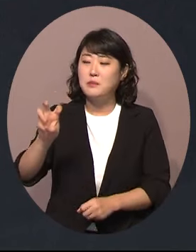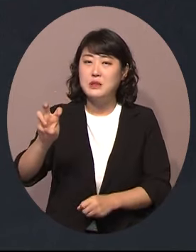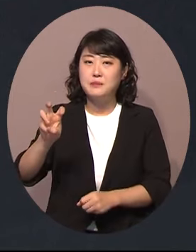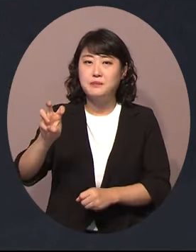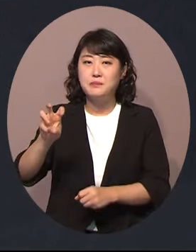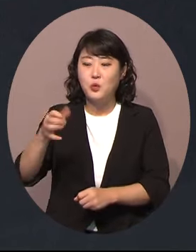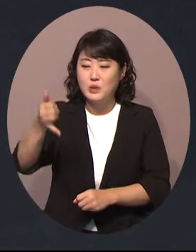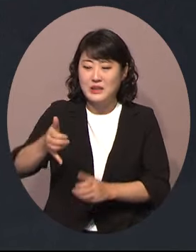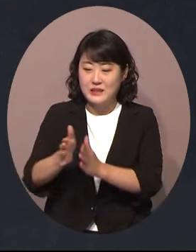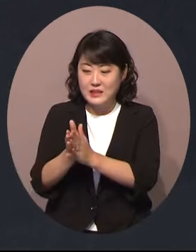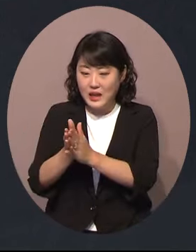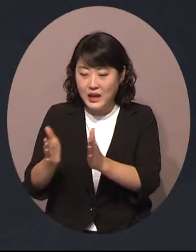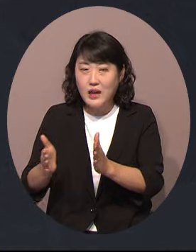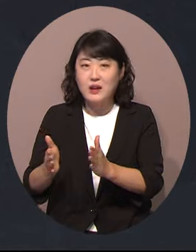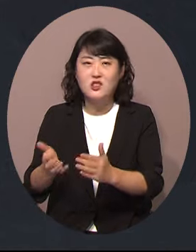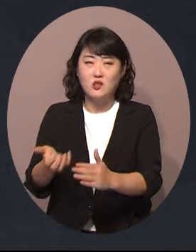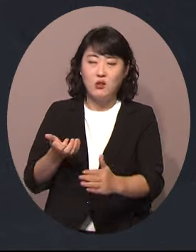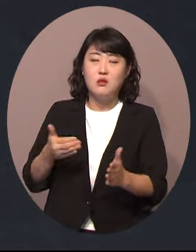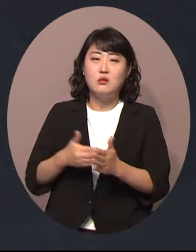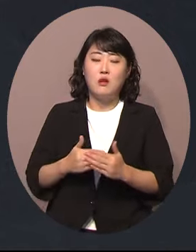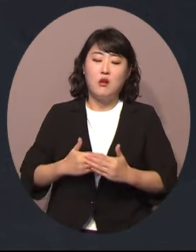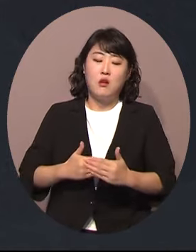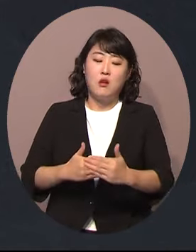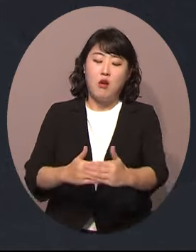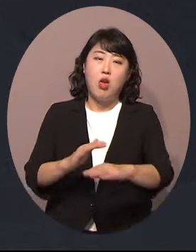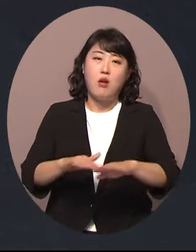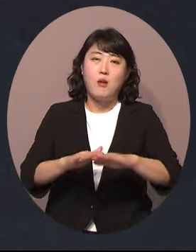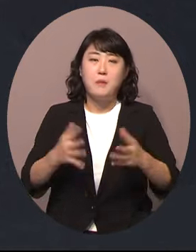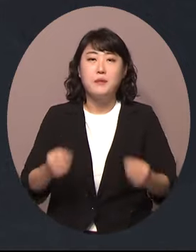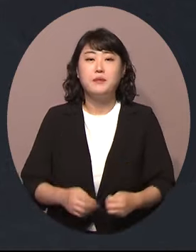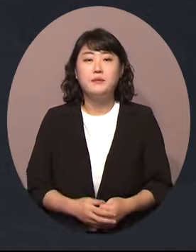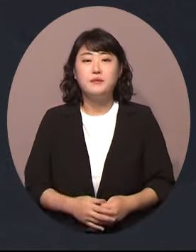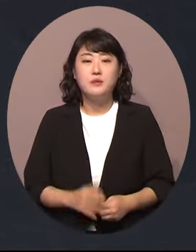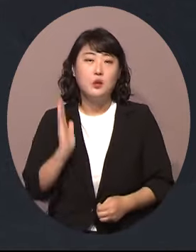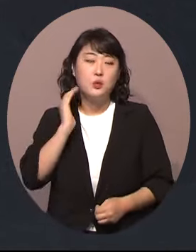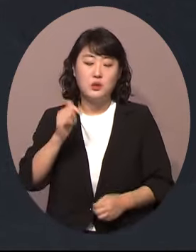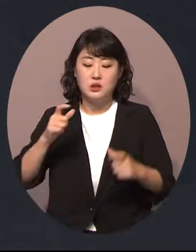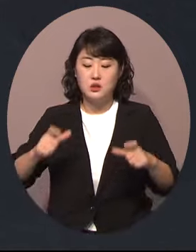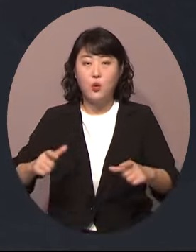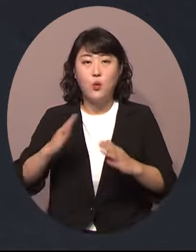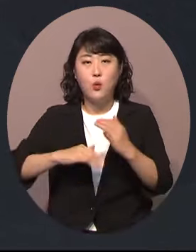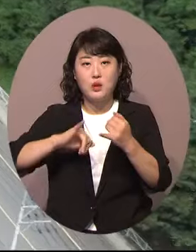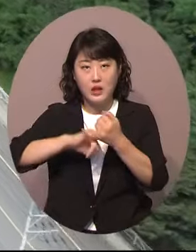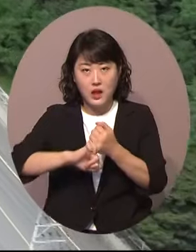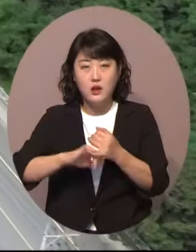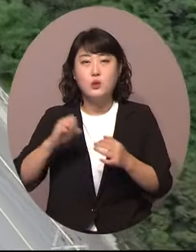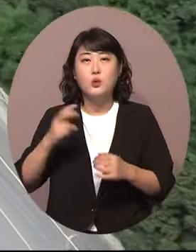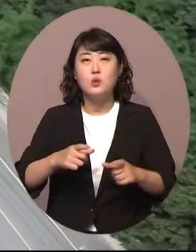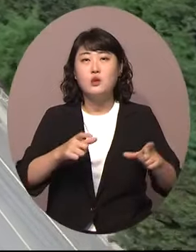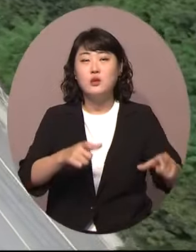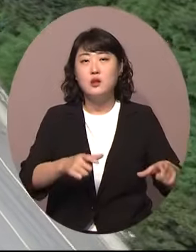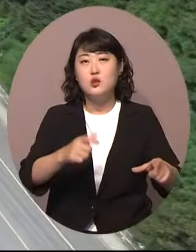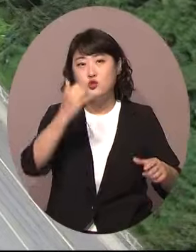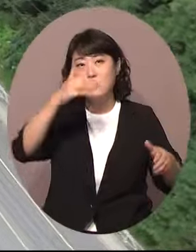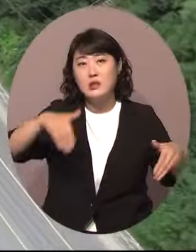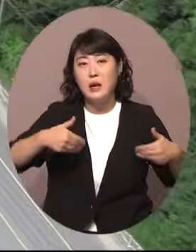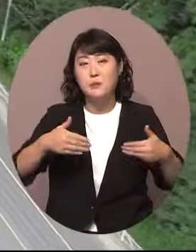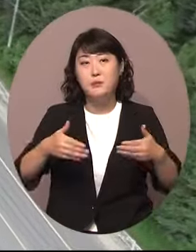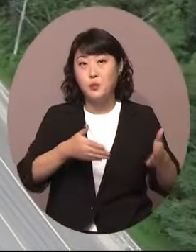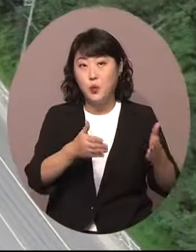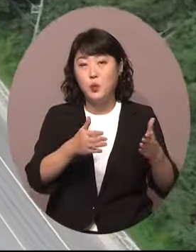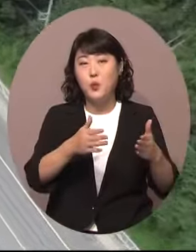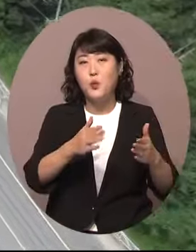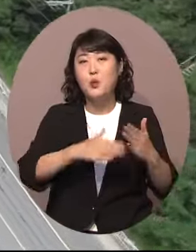첫삽을 뜨기까지 과제가 적지 않습니다 대통령 지역 공약이자 민선 팔기 공약인 보령 대전 고속도로가